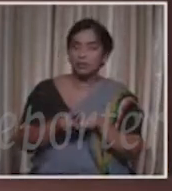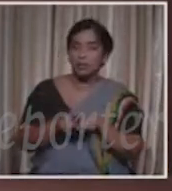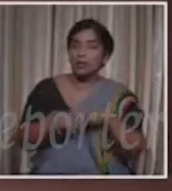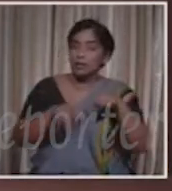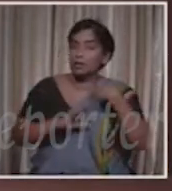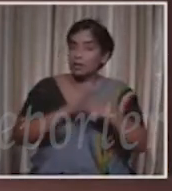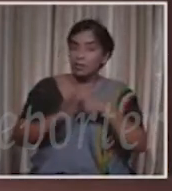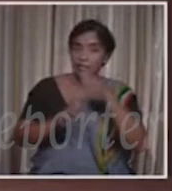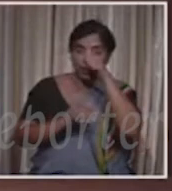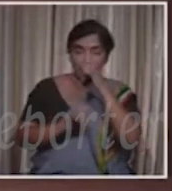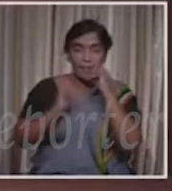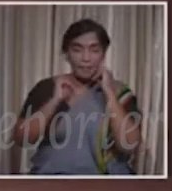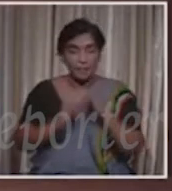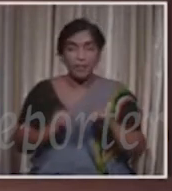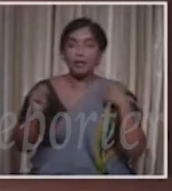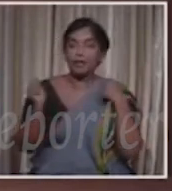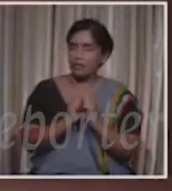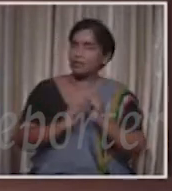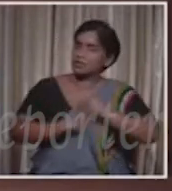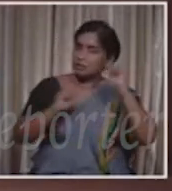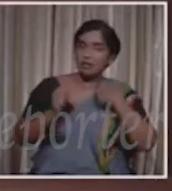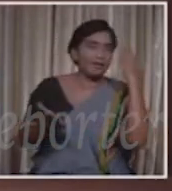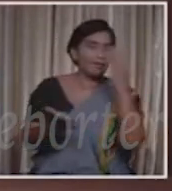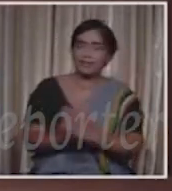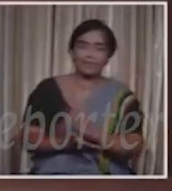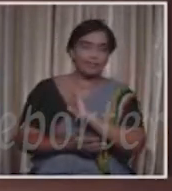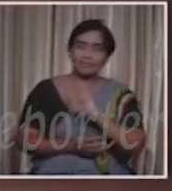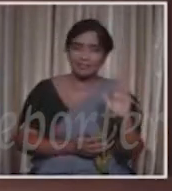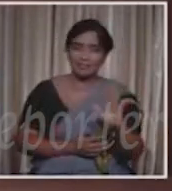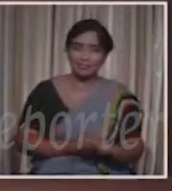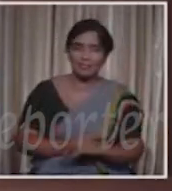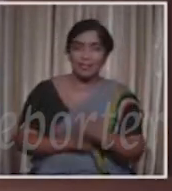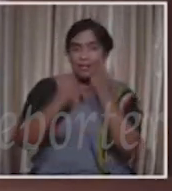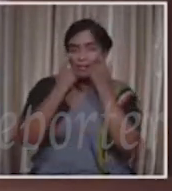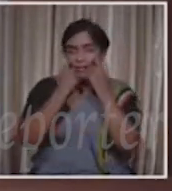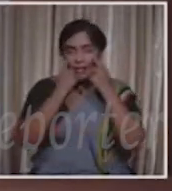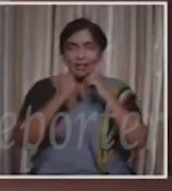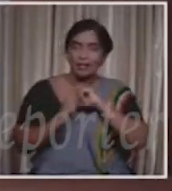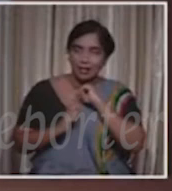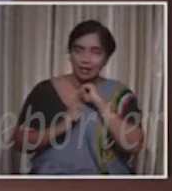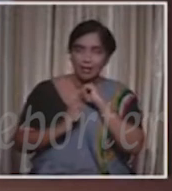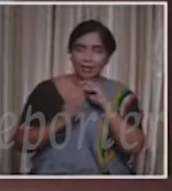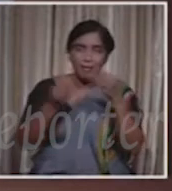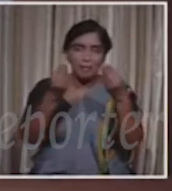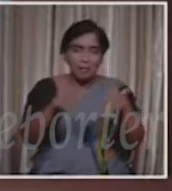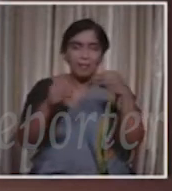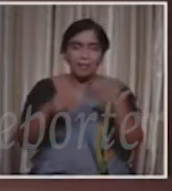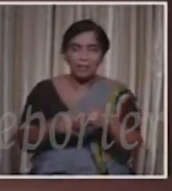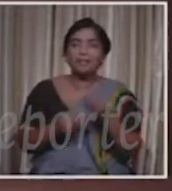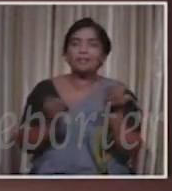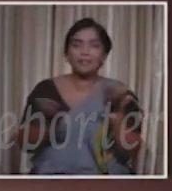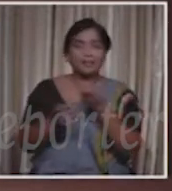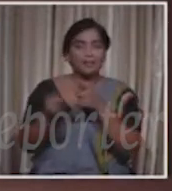රටේ වංචාවට දූෂණයට එරෙහිව අපි සටන් කරනවා ඒක නතර කරන්නේ නැහැ කේන්ද්‍රීය වලට නේද කුඩා නේද ඔය